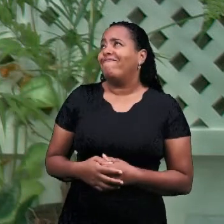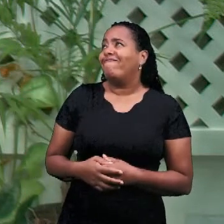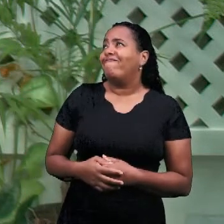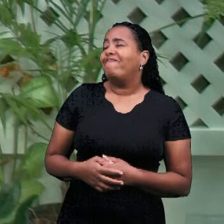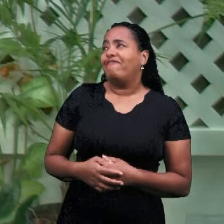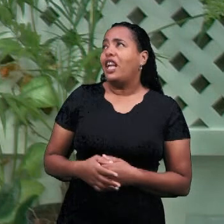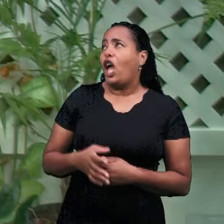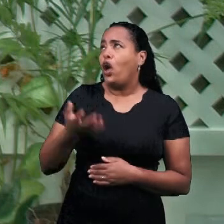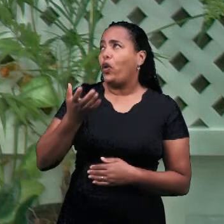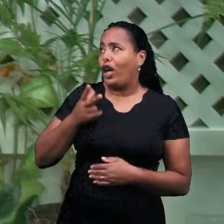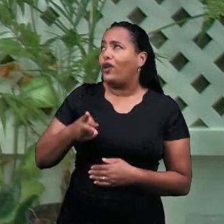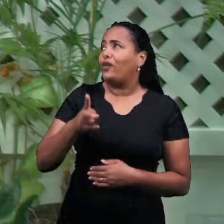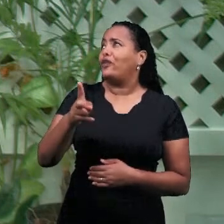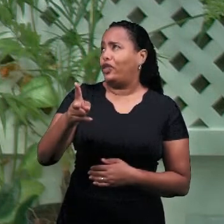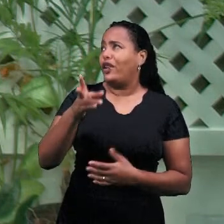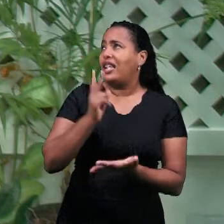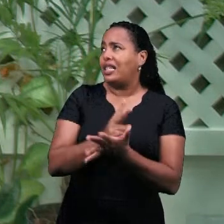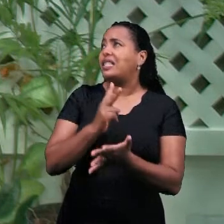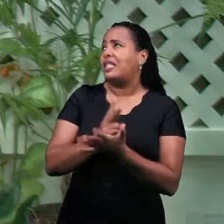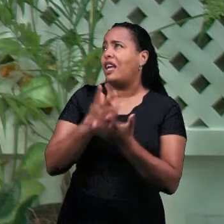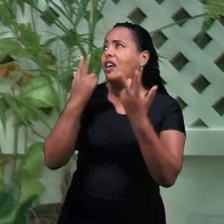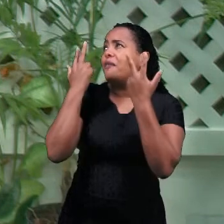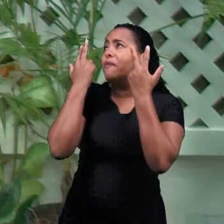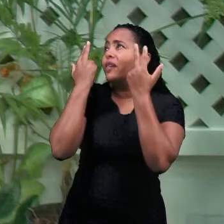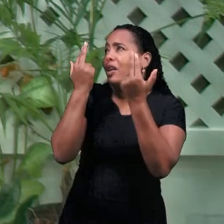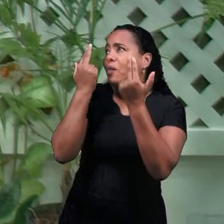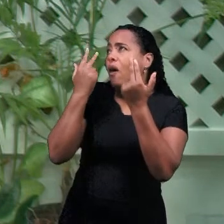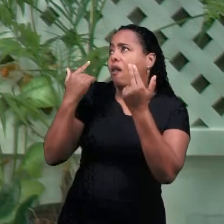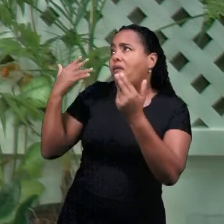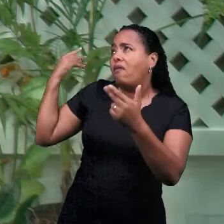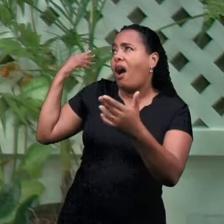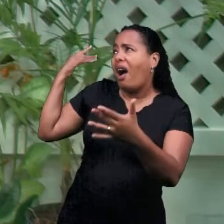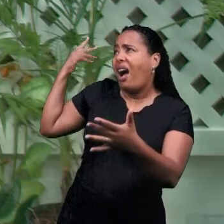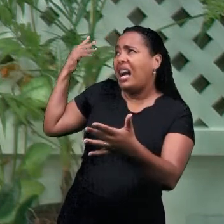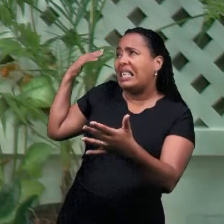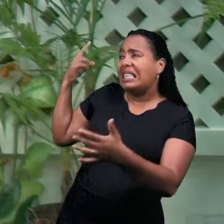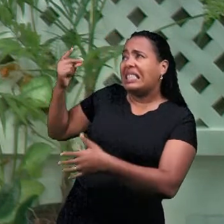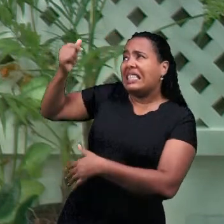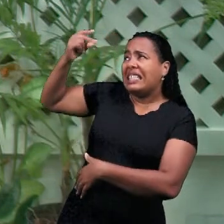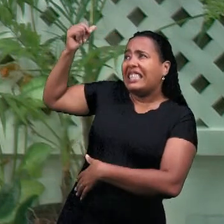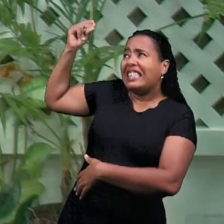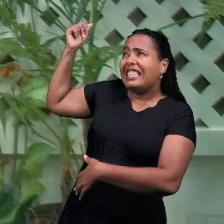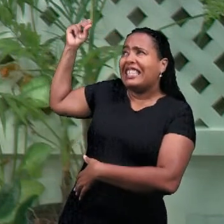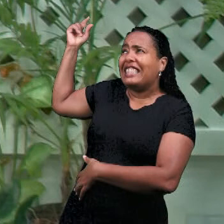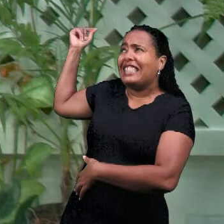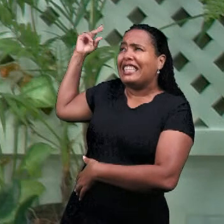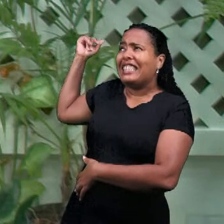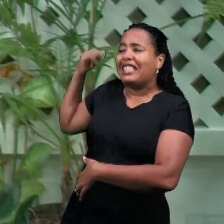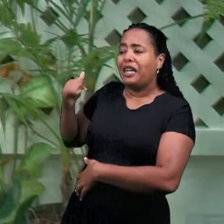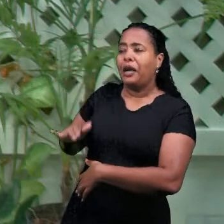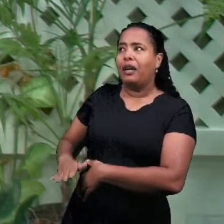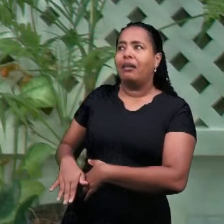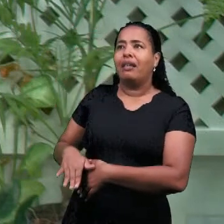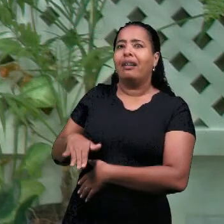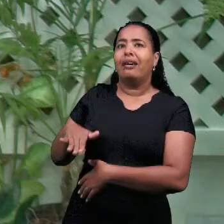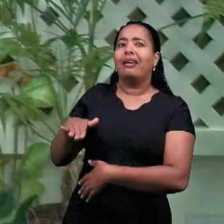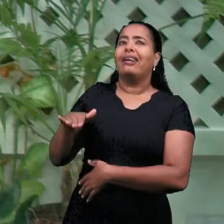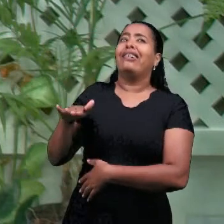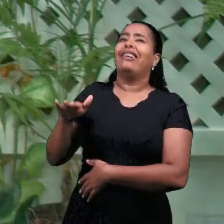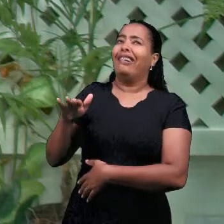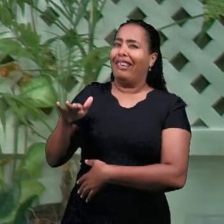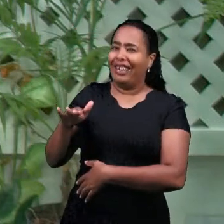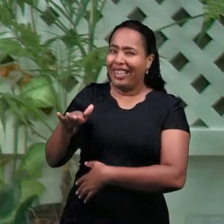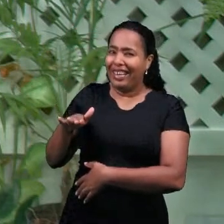pas laisser d'être ce que j'étais depuis le petit. Je ne vais rien changer pour plaire à quelqu'un que ce